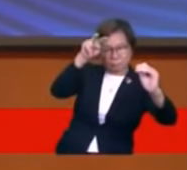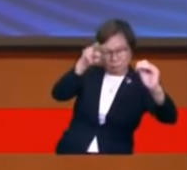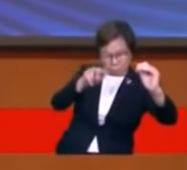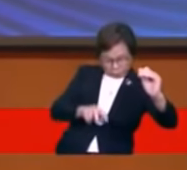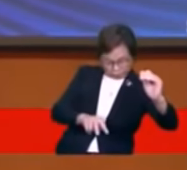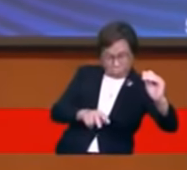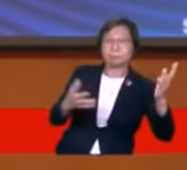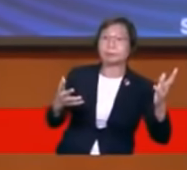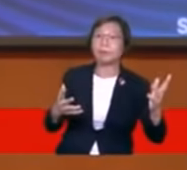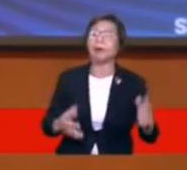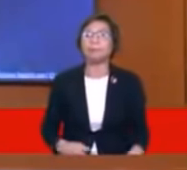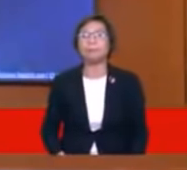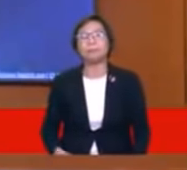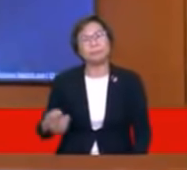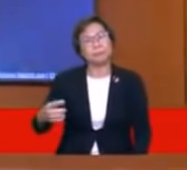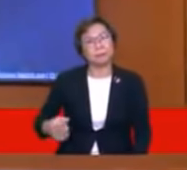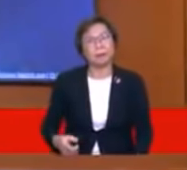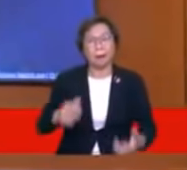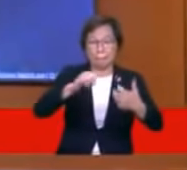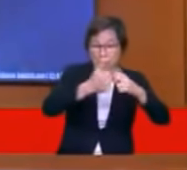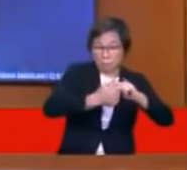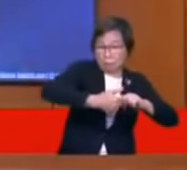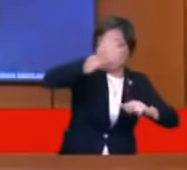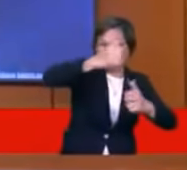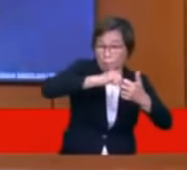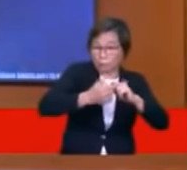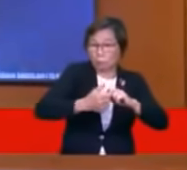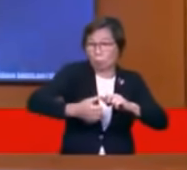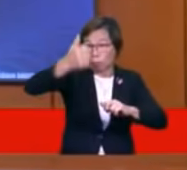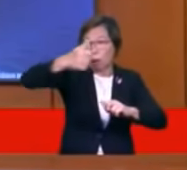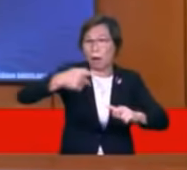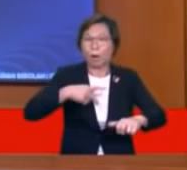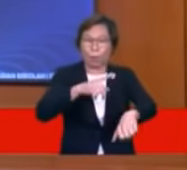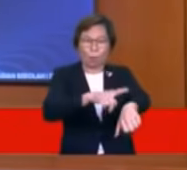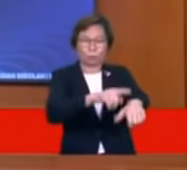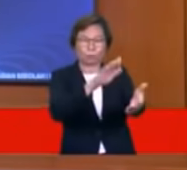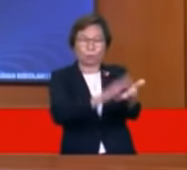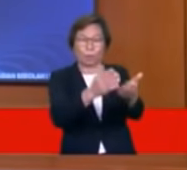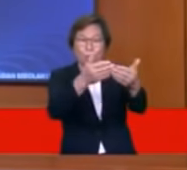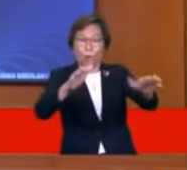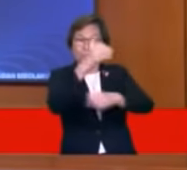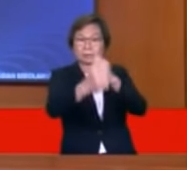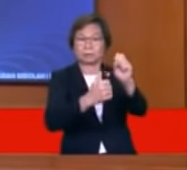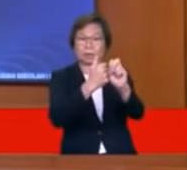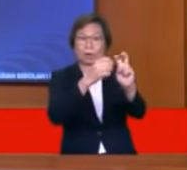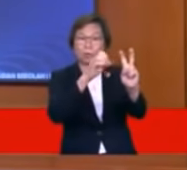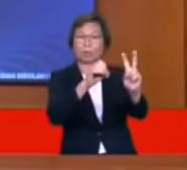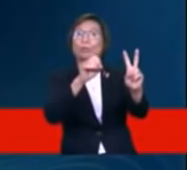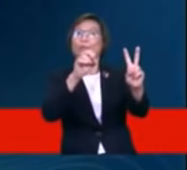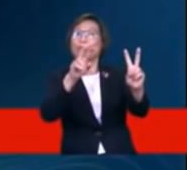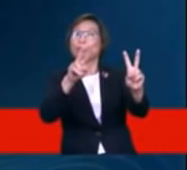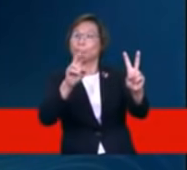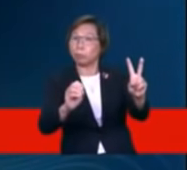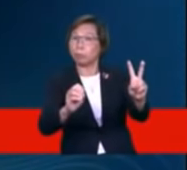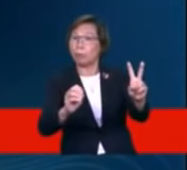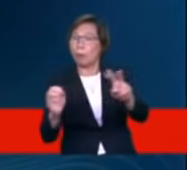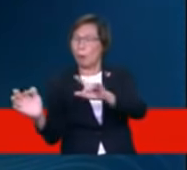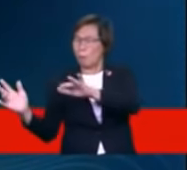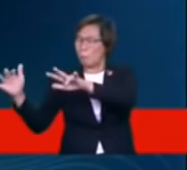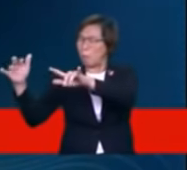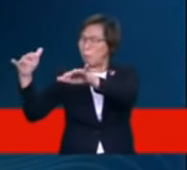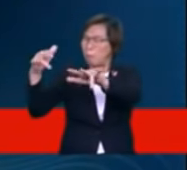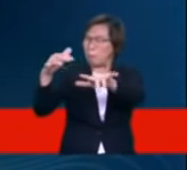dalam sebagai isu utama waktu ditemukan sekolah pada tahun lepas adalah kehadiran yang